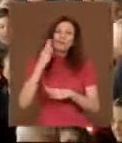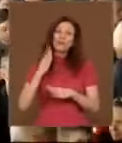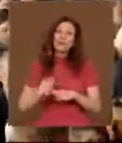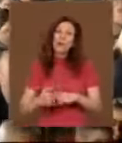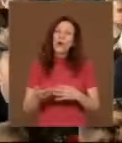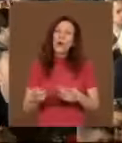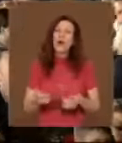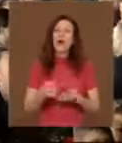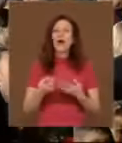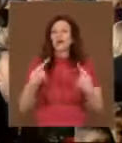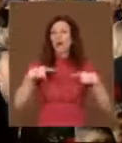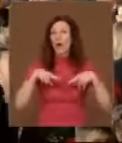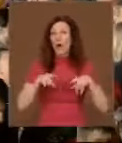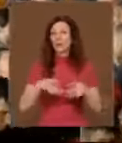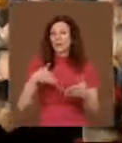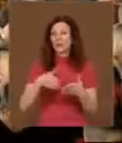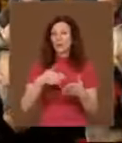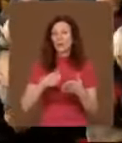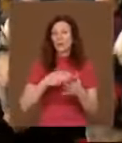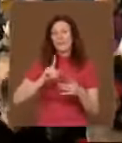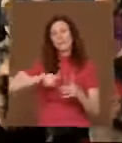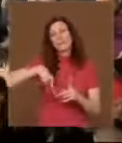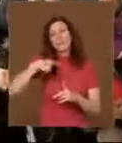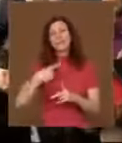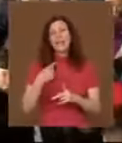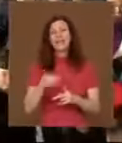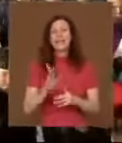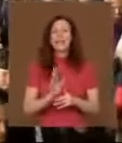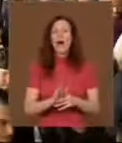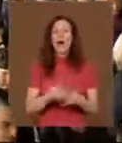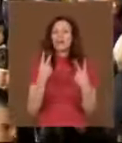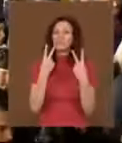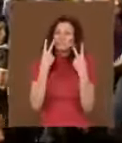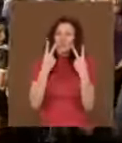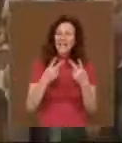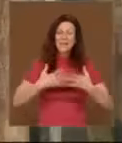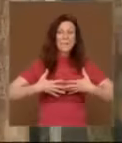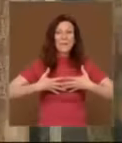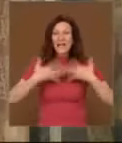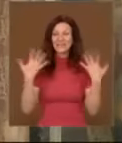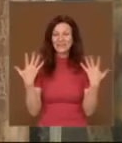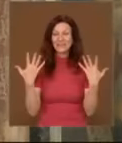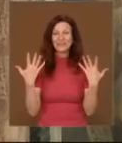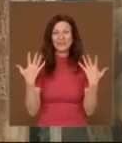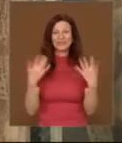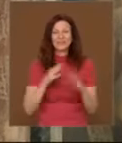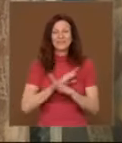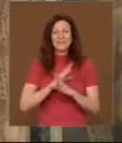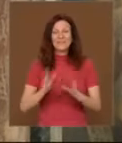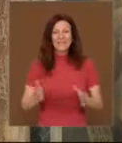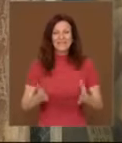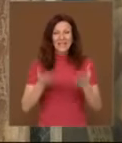пасхалната утринна служба и след това да присъстват на празничната